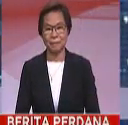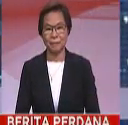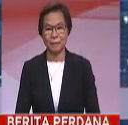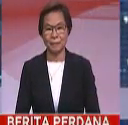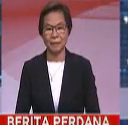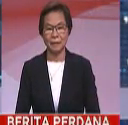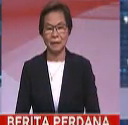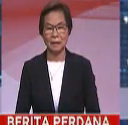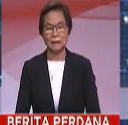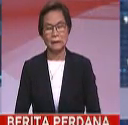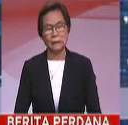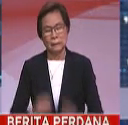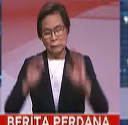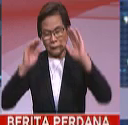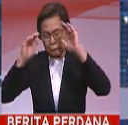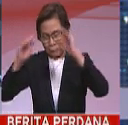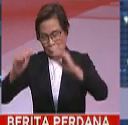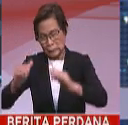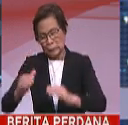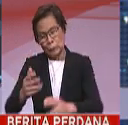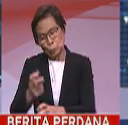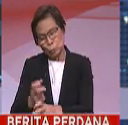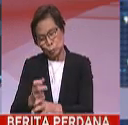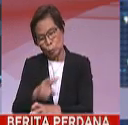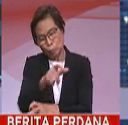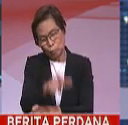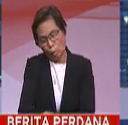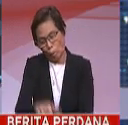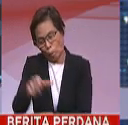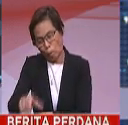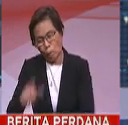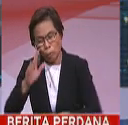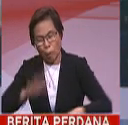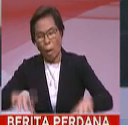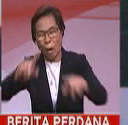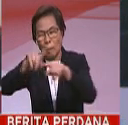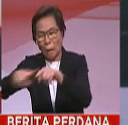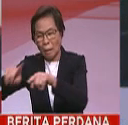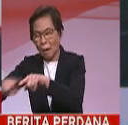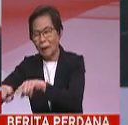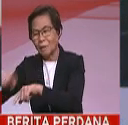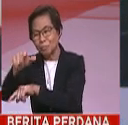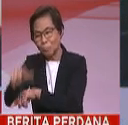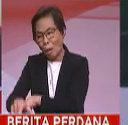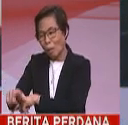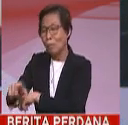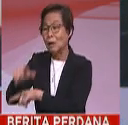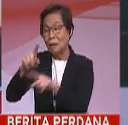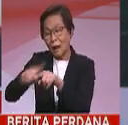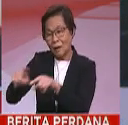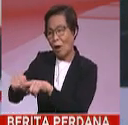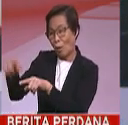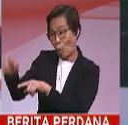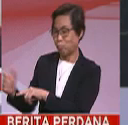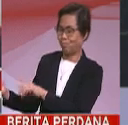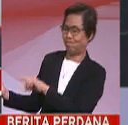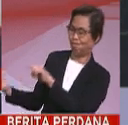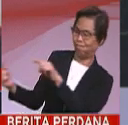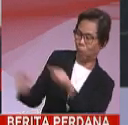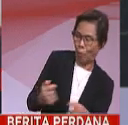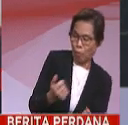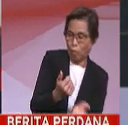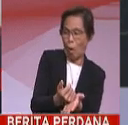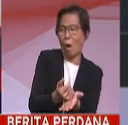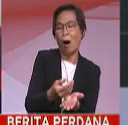Prihatin dengan kesulitan dan nasib yang menimpa penduduk terjejas banjir, pelbagai pihak tampil menghulur bantuan barangan keperluan,